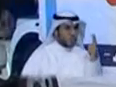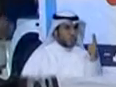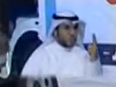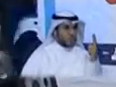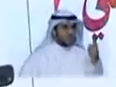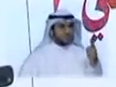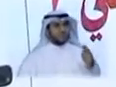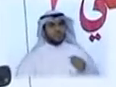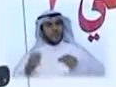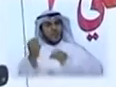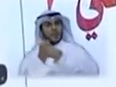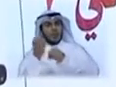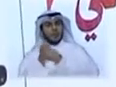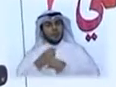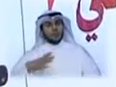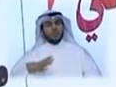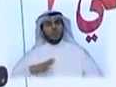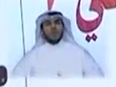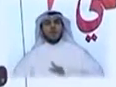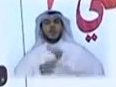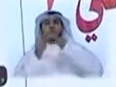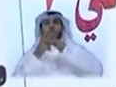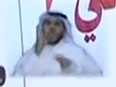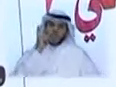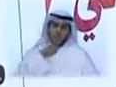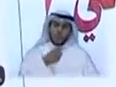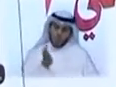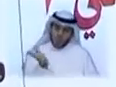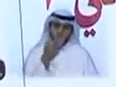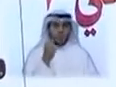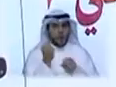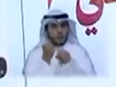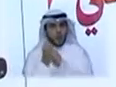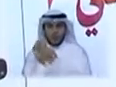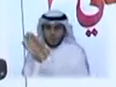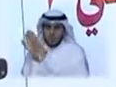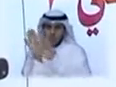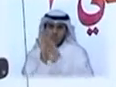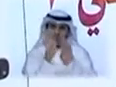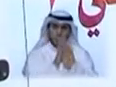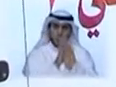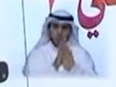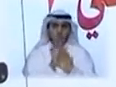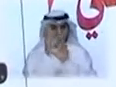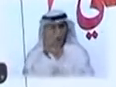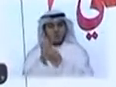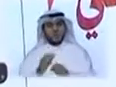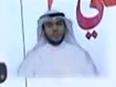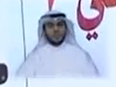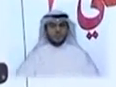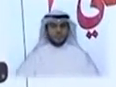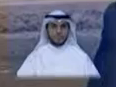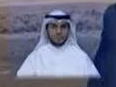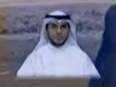بفضل توجيهات صاحب السمو أمير البلاد الشيخ صباح الأحمد الجابر الصباح حفظه الله